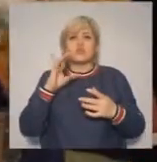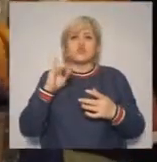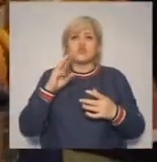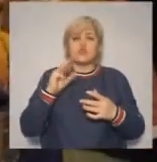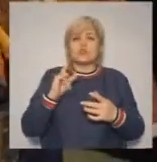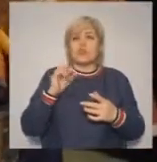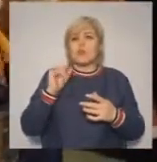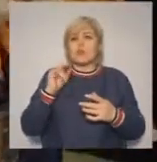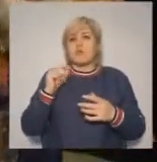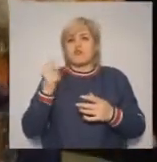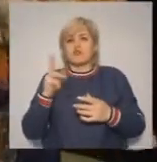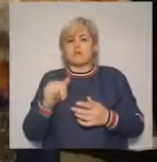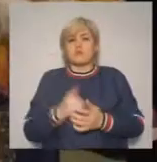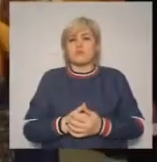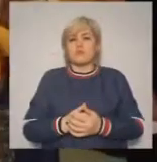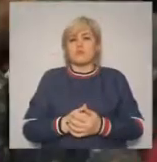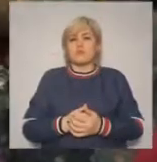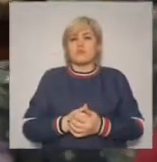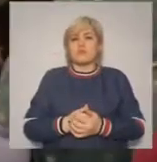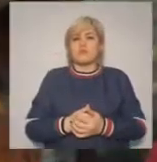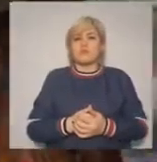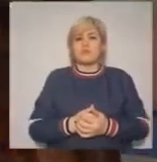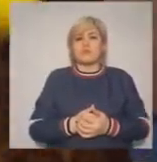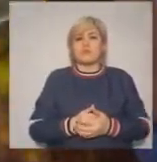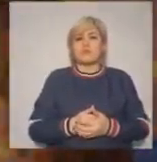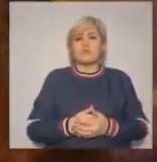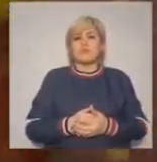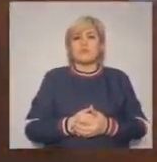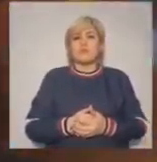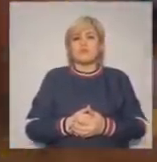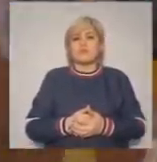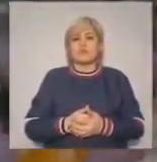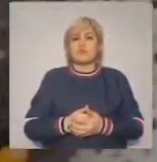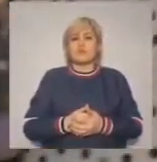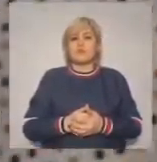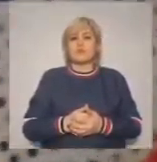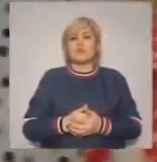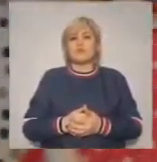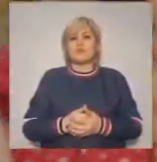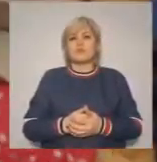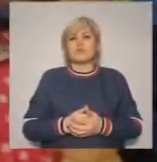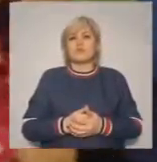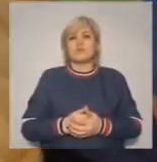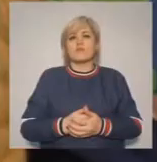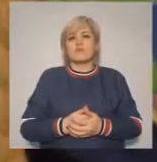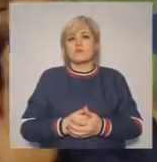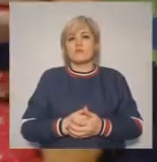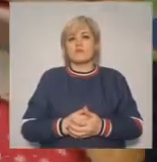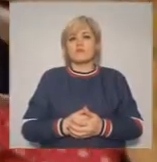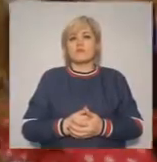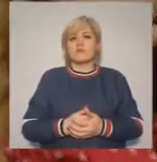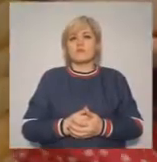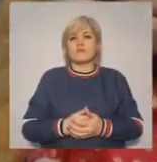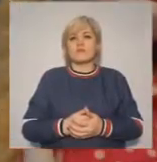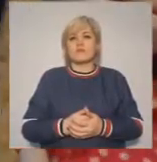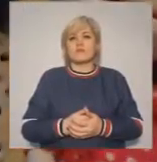на сцене, регулярно посещают барабашку. И запомните, друзья, жизнь